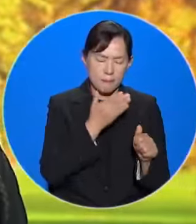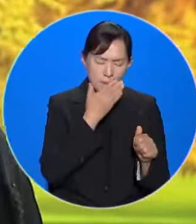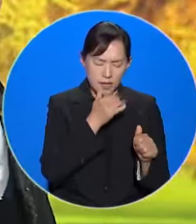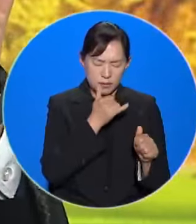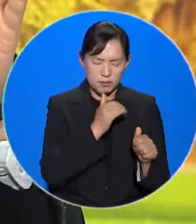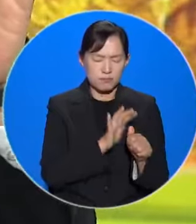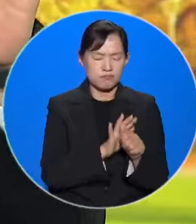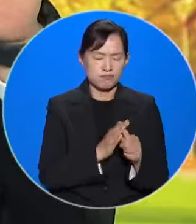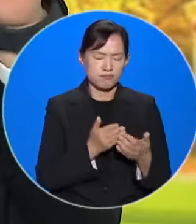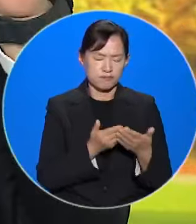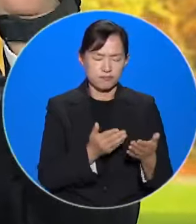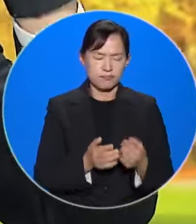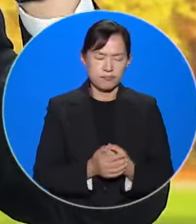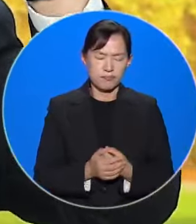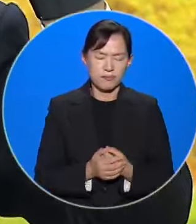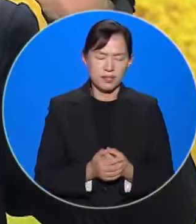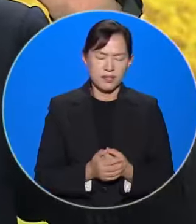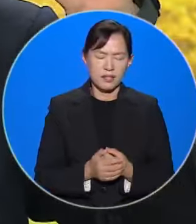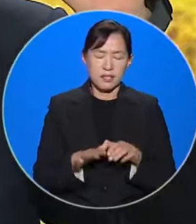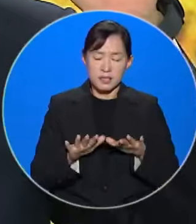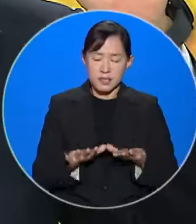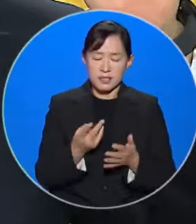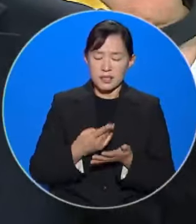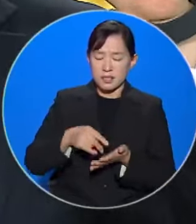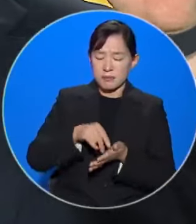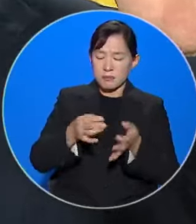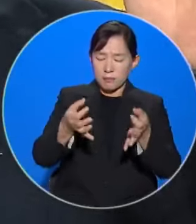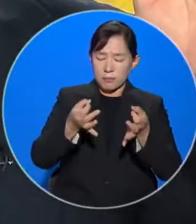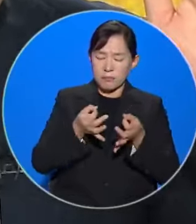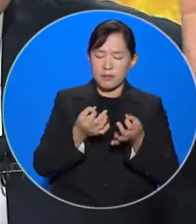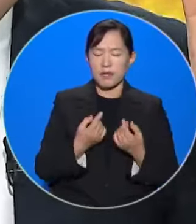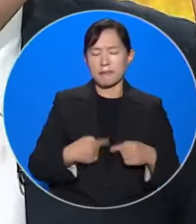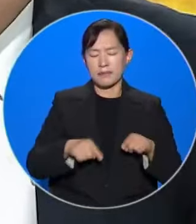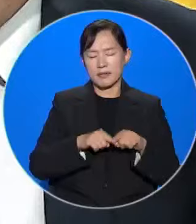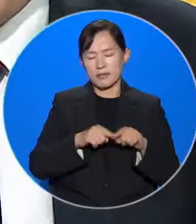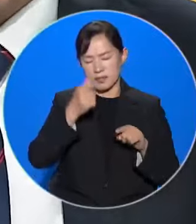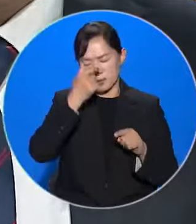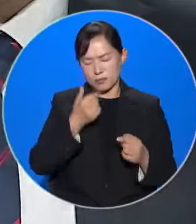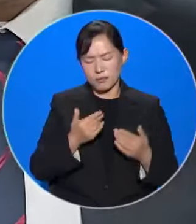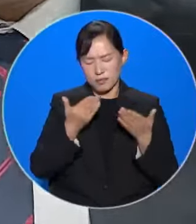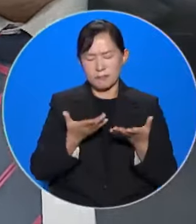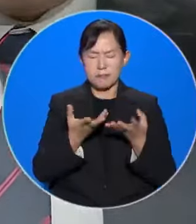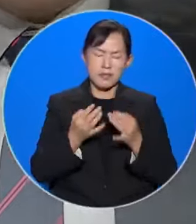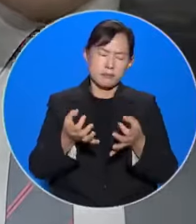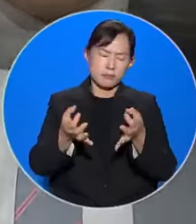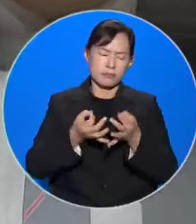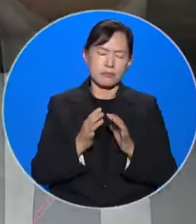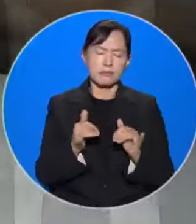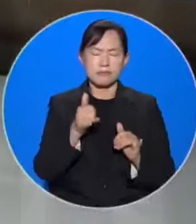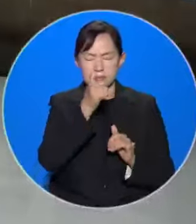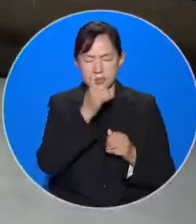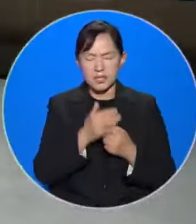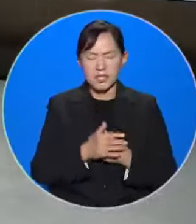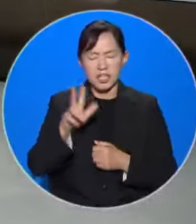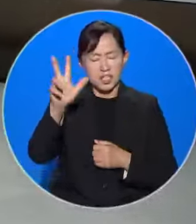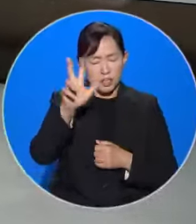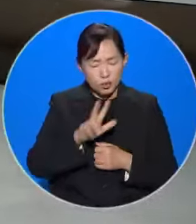도와주시옵소서. 아버지 하나님 이 시간 달리다금을 시청하며 함께 기도하는 우리 많은 시청자들이 있습니다.